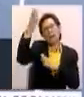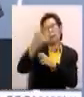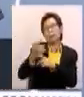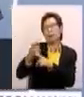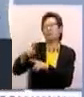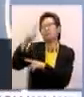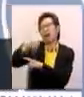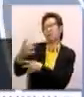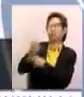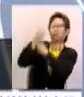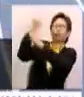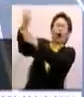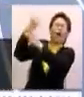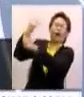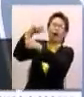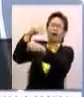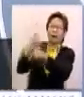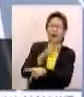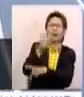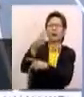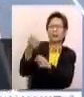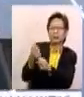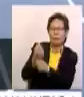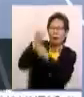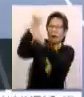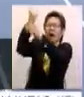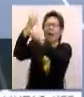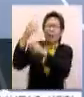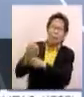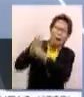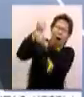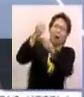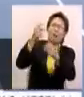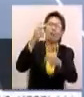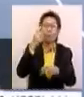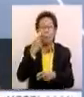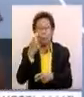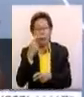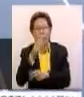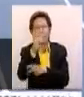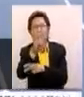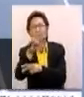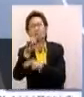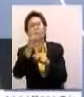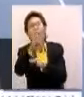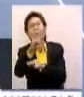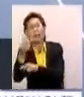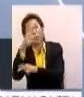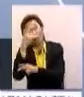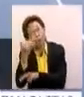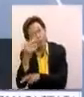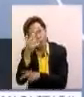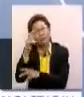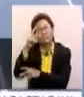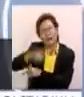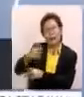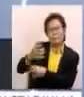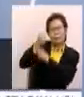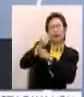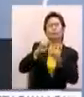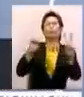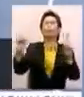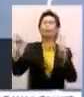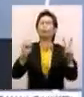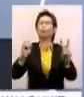juara buat kali keempat dengan kemenangan agregat 4-3. Kerana Thailand telah menang